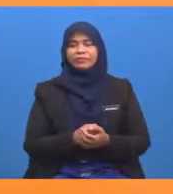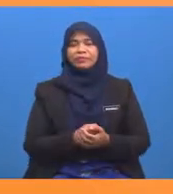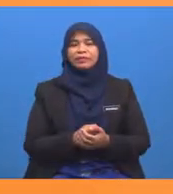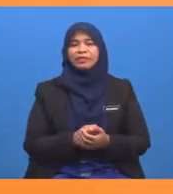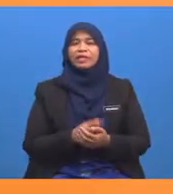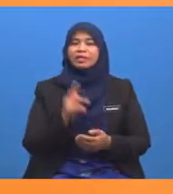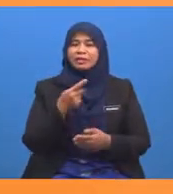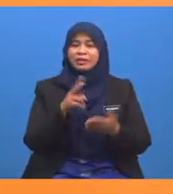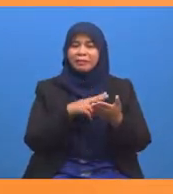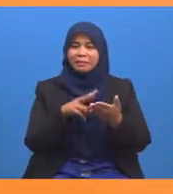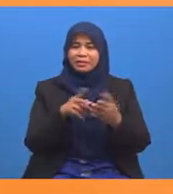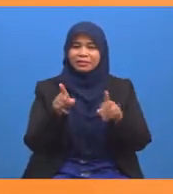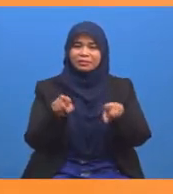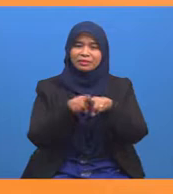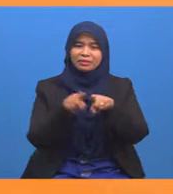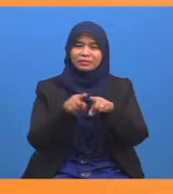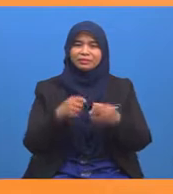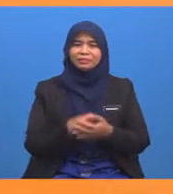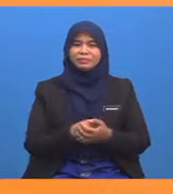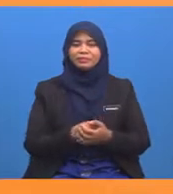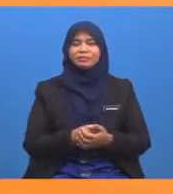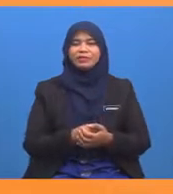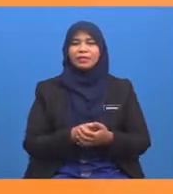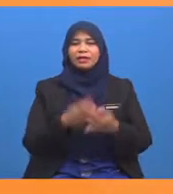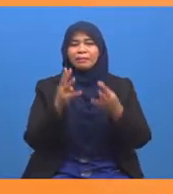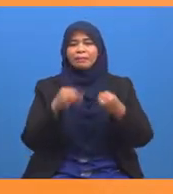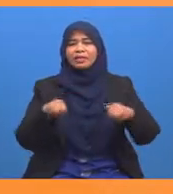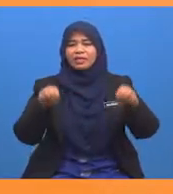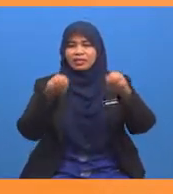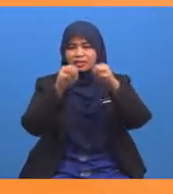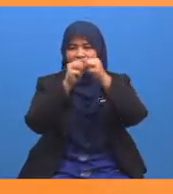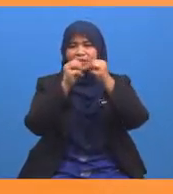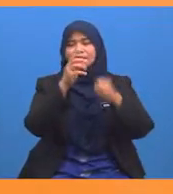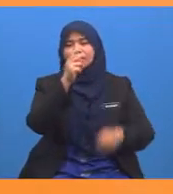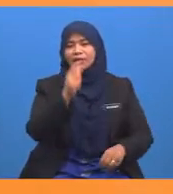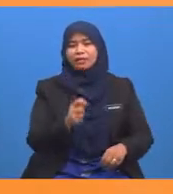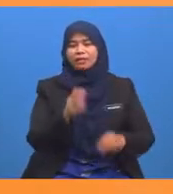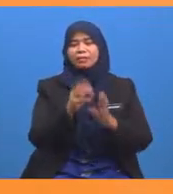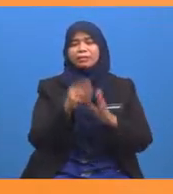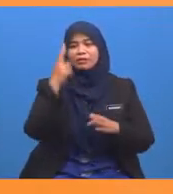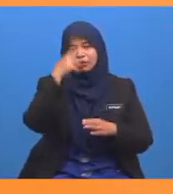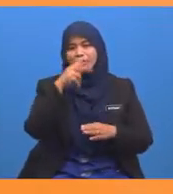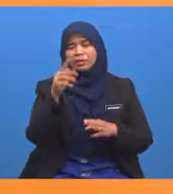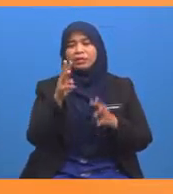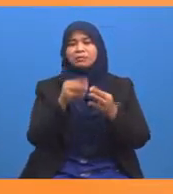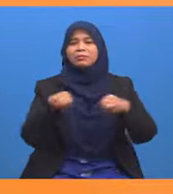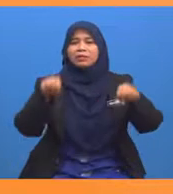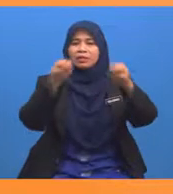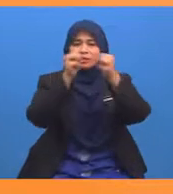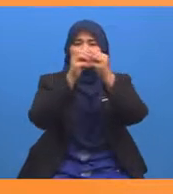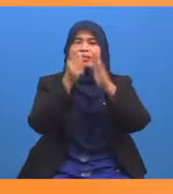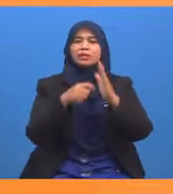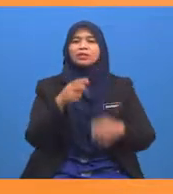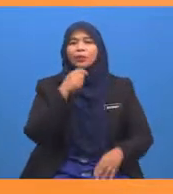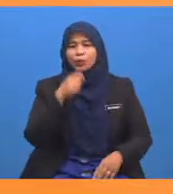bersama jawapan bagi soalan tadi. Masjid Tenggara merupakan masjid tertua di